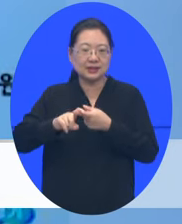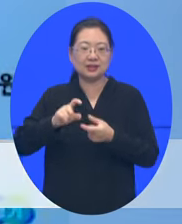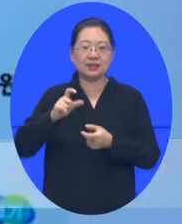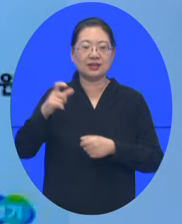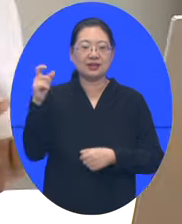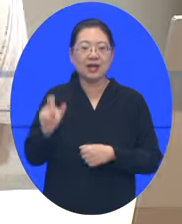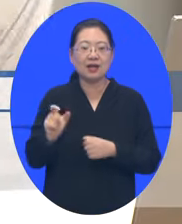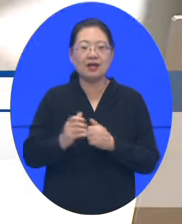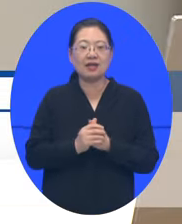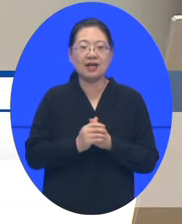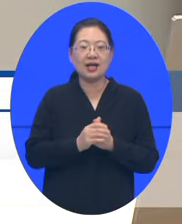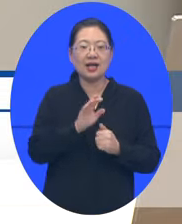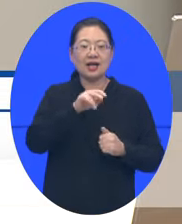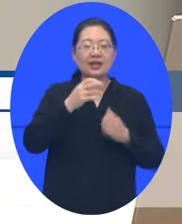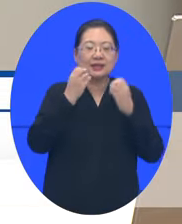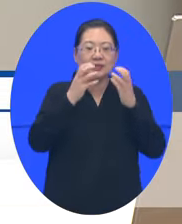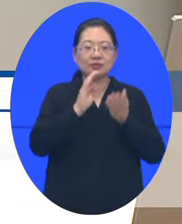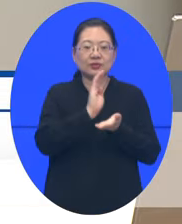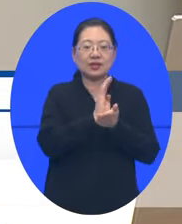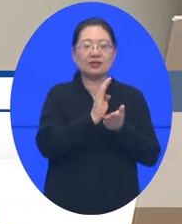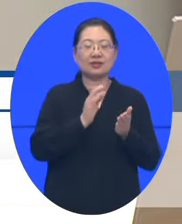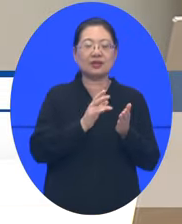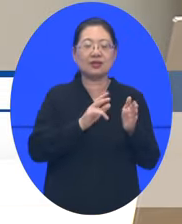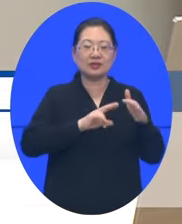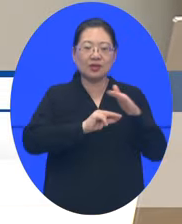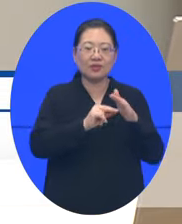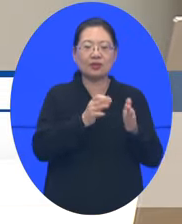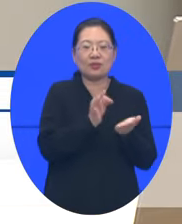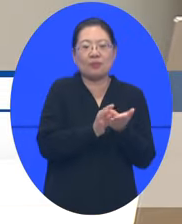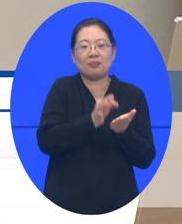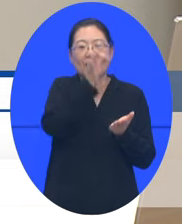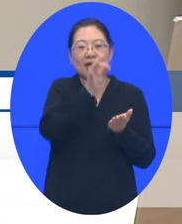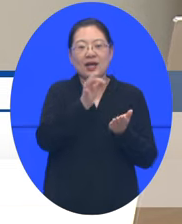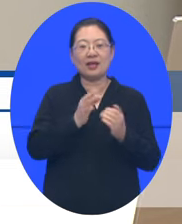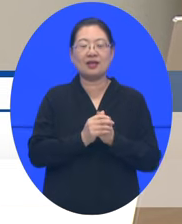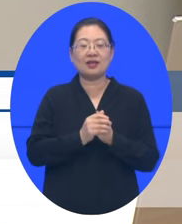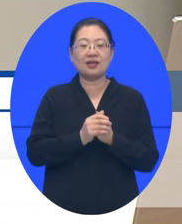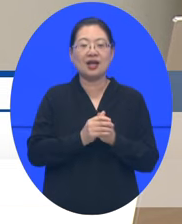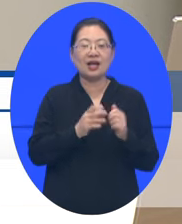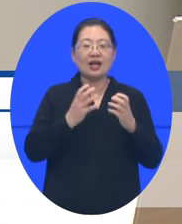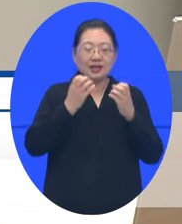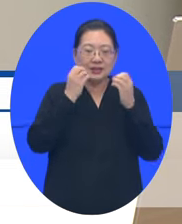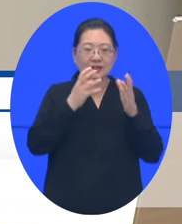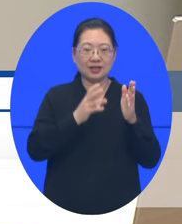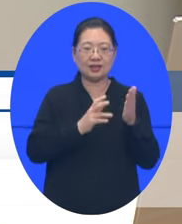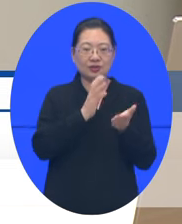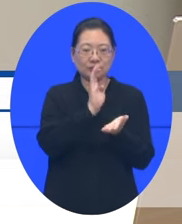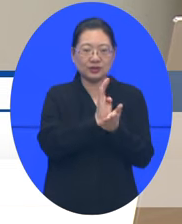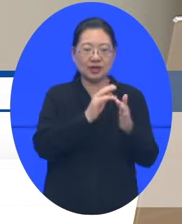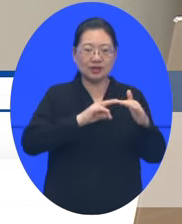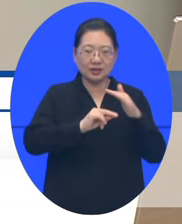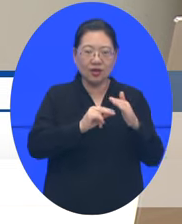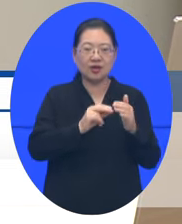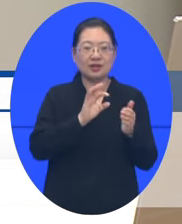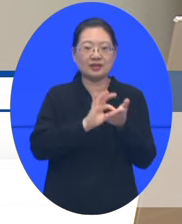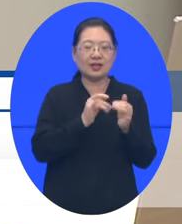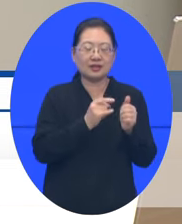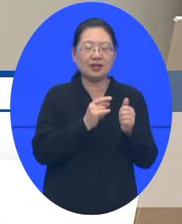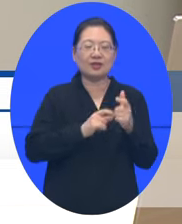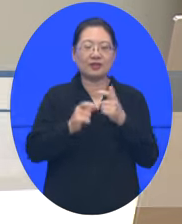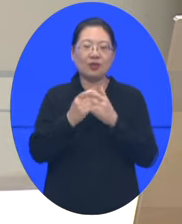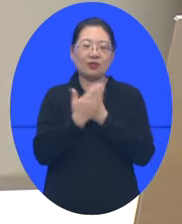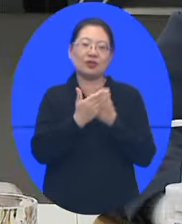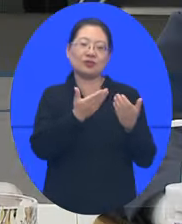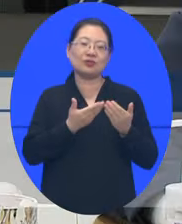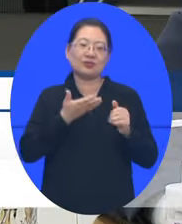뜨거웠습니다. 이 신분당선 요금이 너무 비쌉니다. 그래서 신분당선을 이용하는 도민에게 더 경기 패스 혜택을 좀 더 추가하는